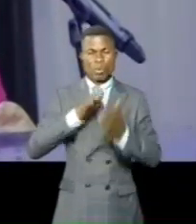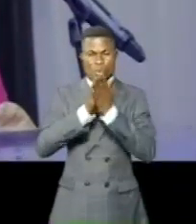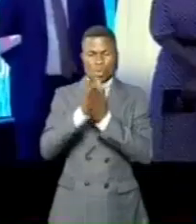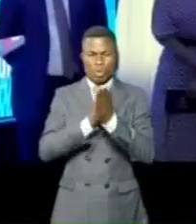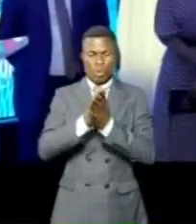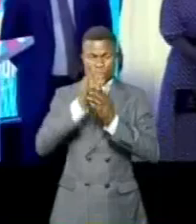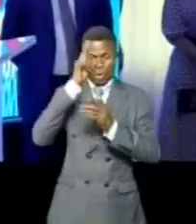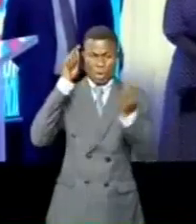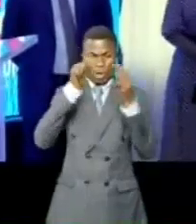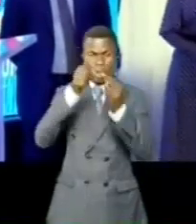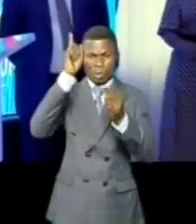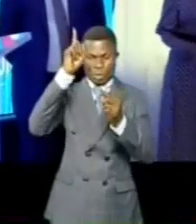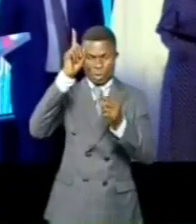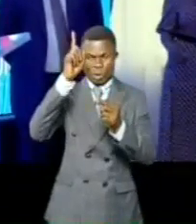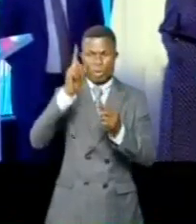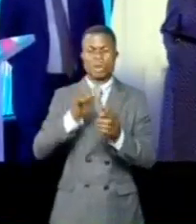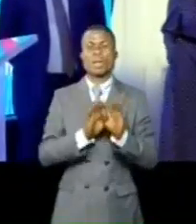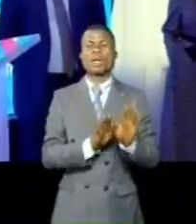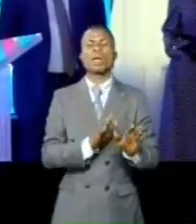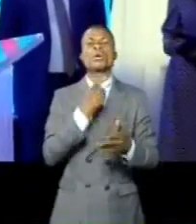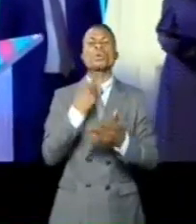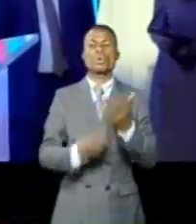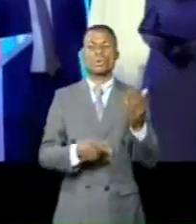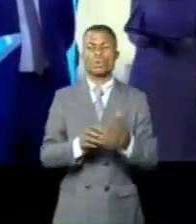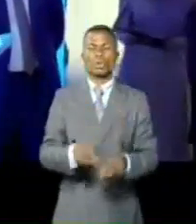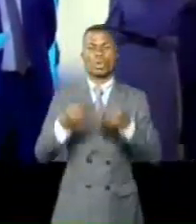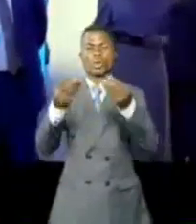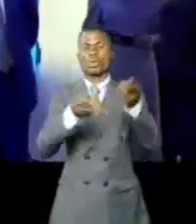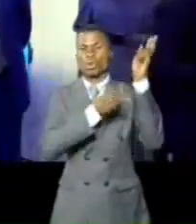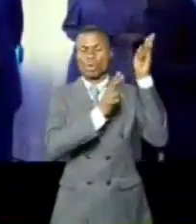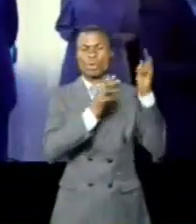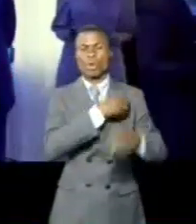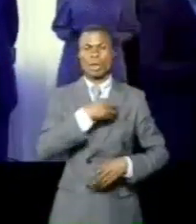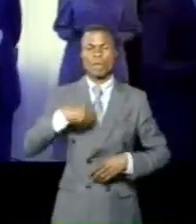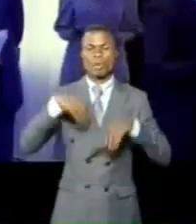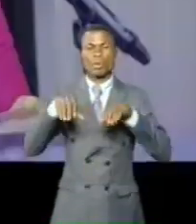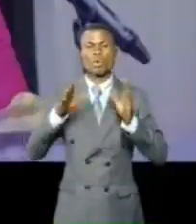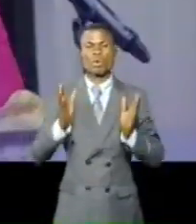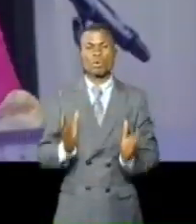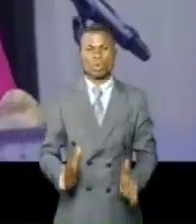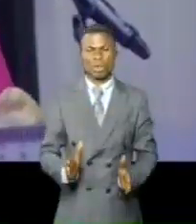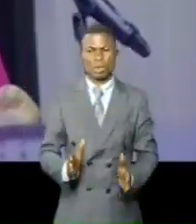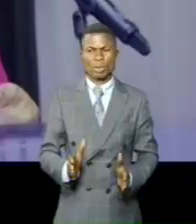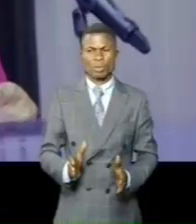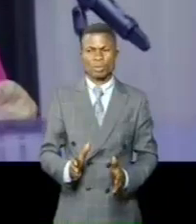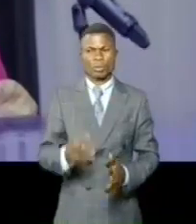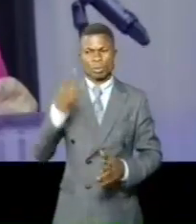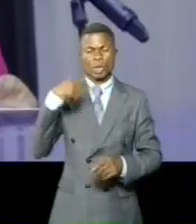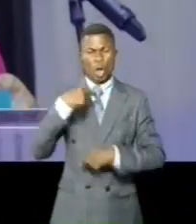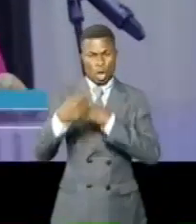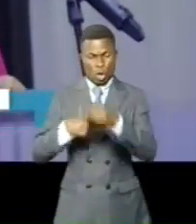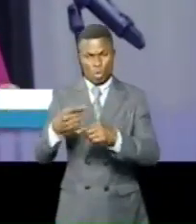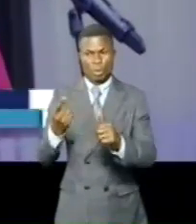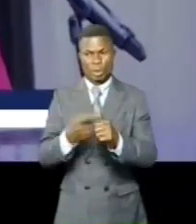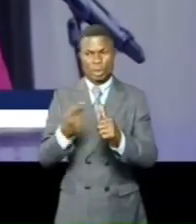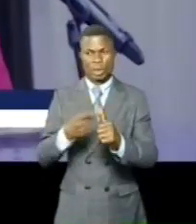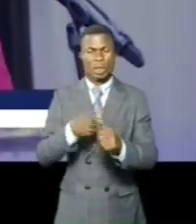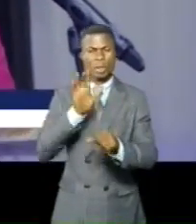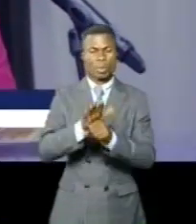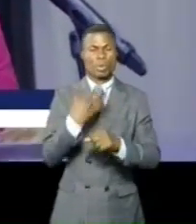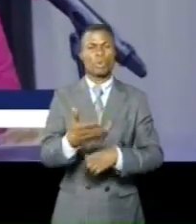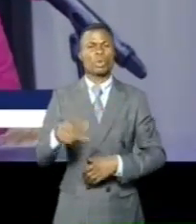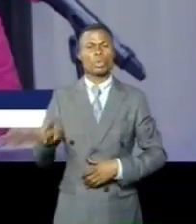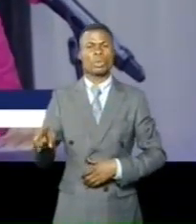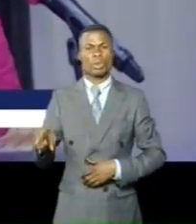comme objectif noble à atteindre la valorisation de la femme congolaise. Cela passe notamment par plusieurs